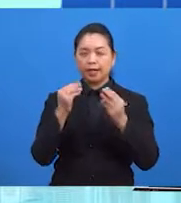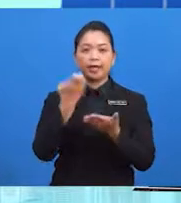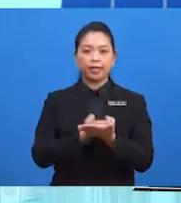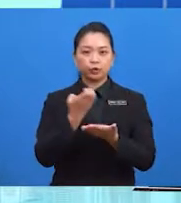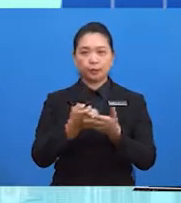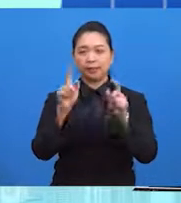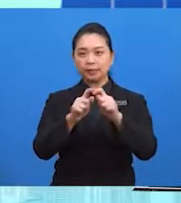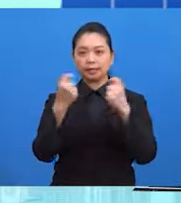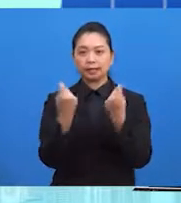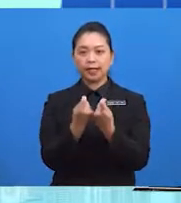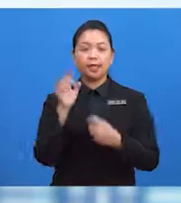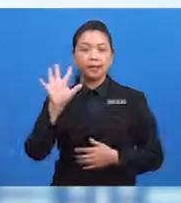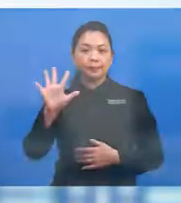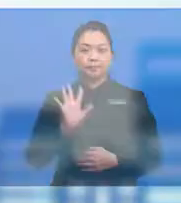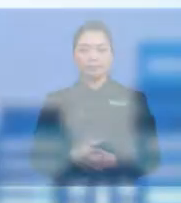5.